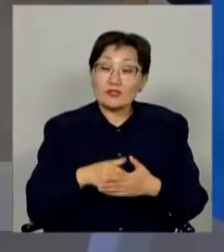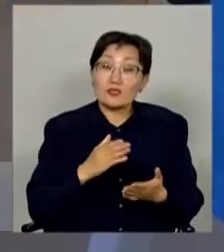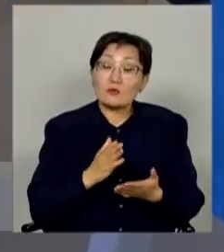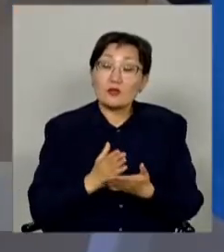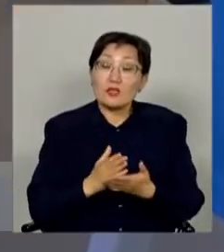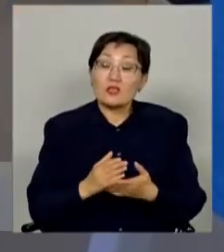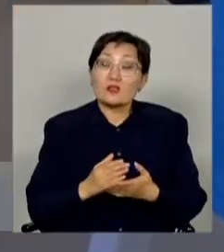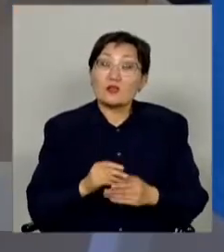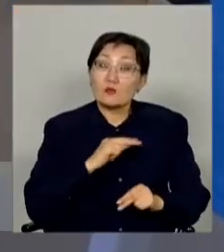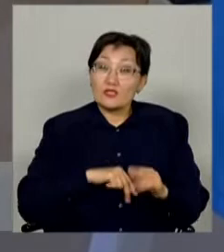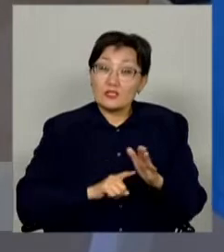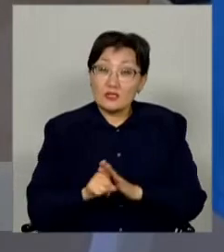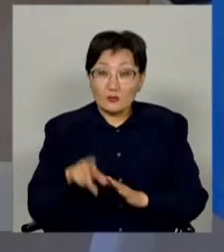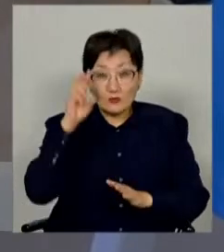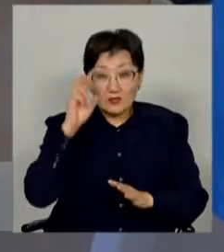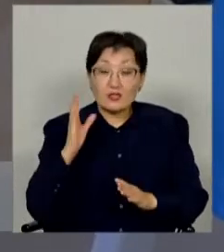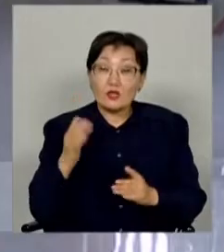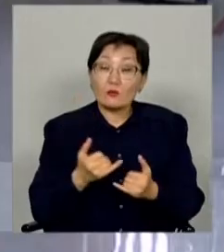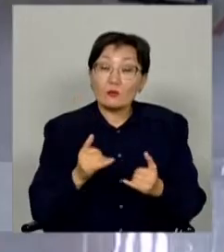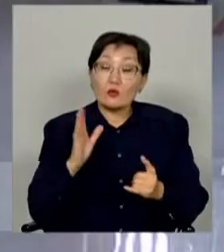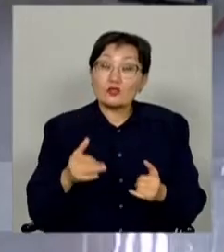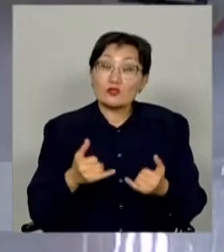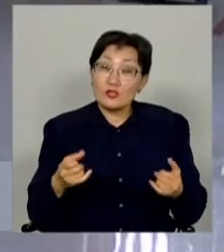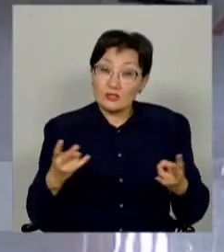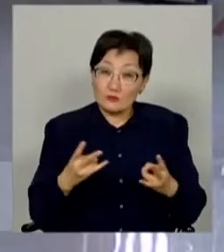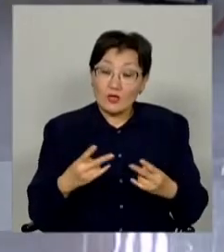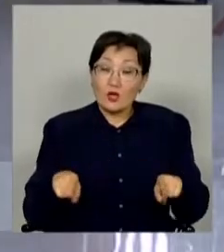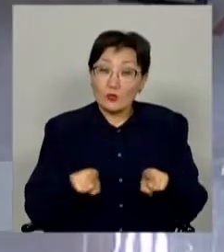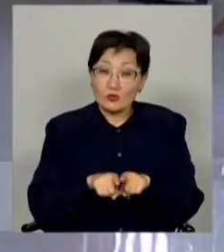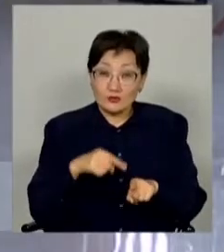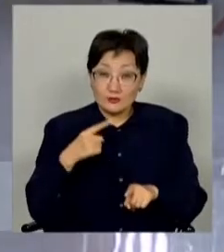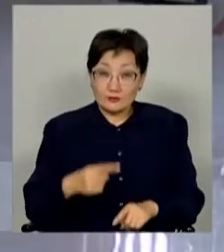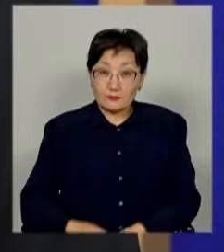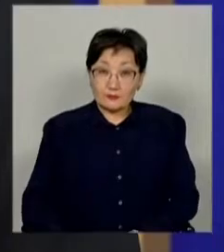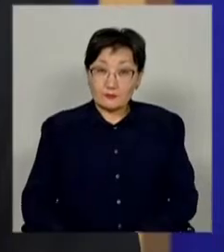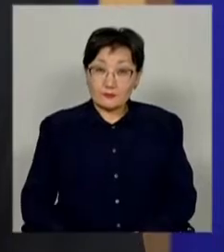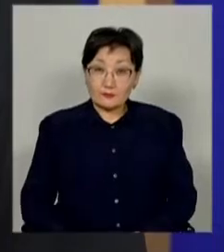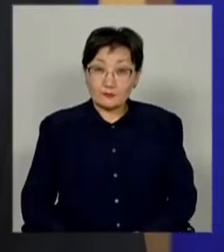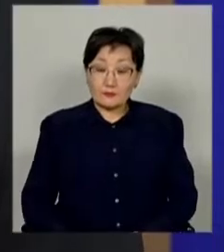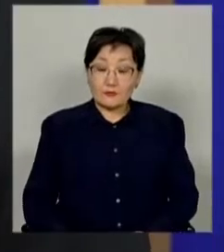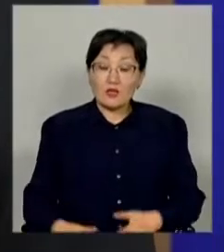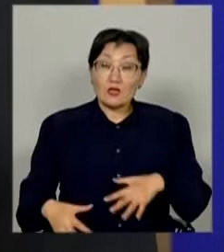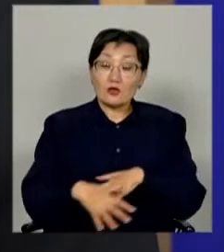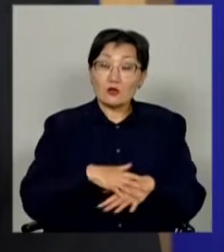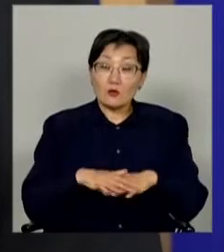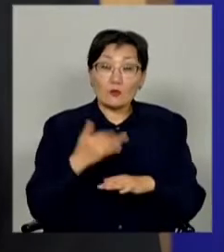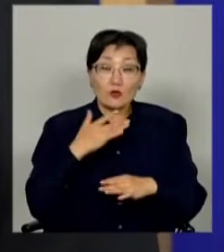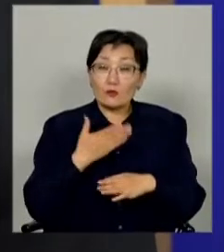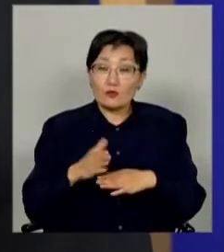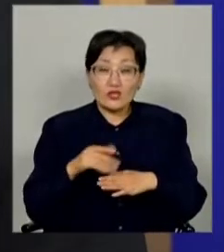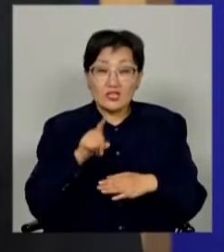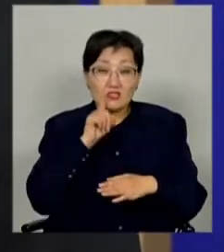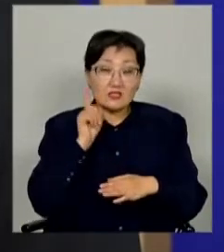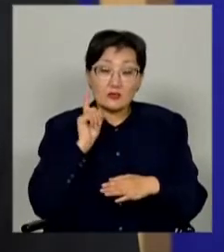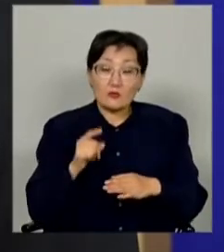түре кірісуі мемлекеттің ертең үшін керек. Жастар ұйымының өкілі осылай дейді. Қоғамның көп бөлігі жастар.